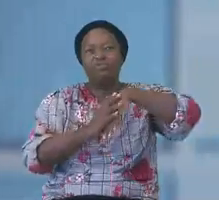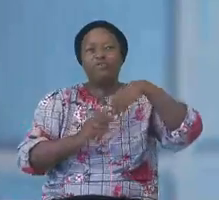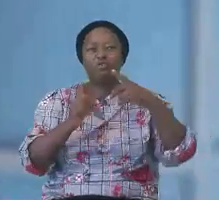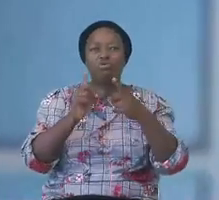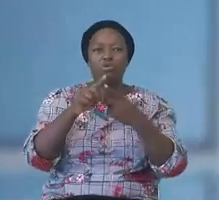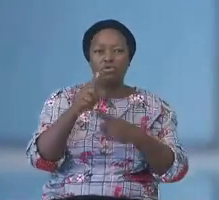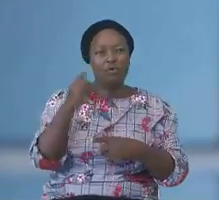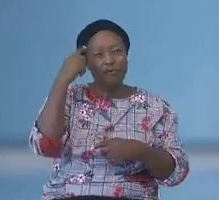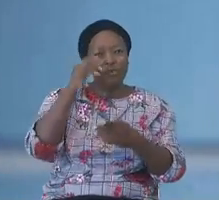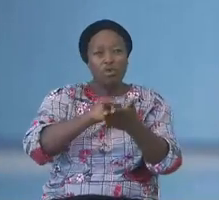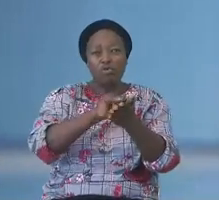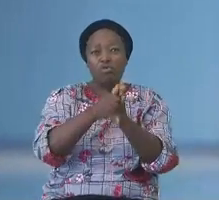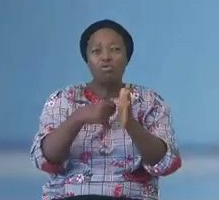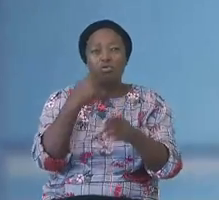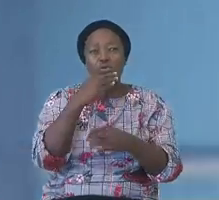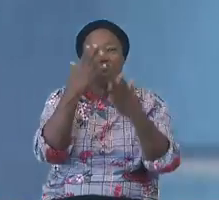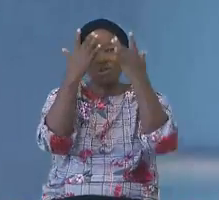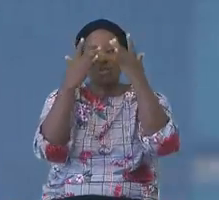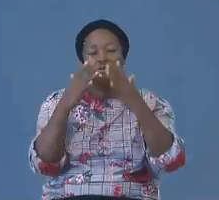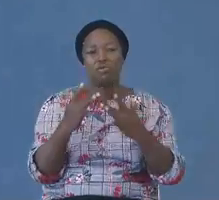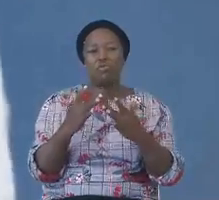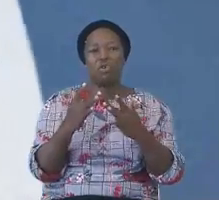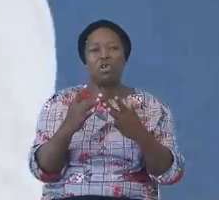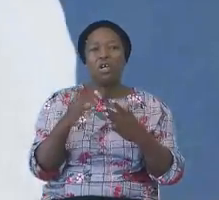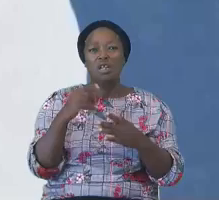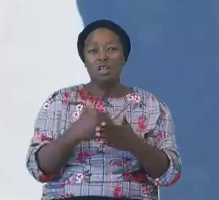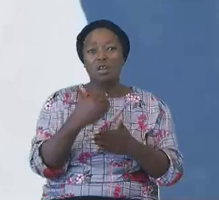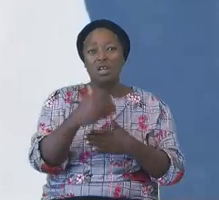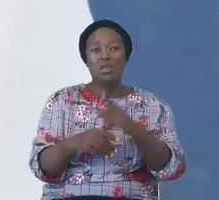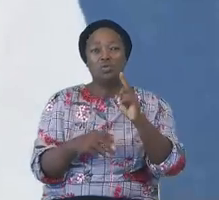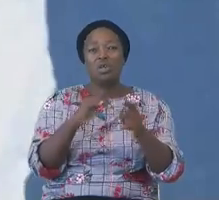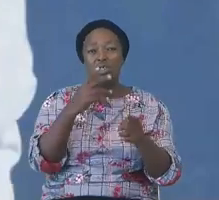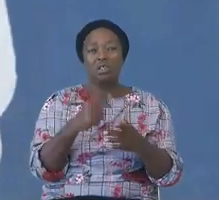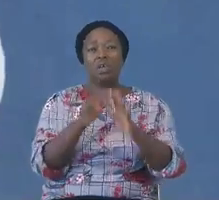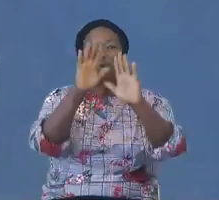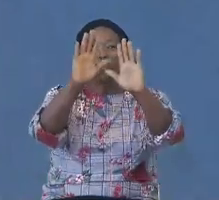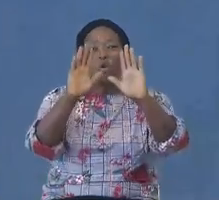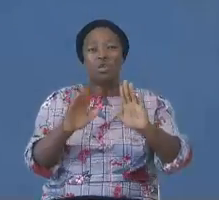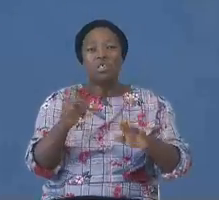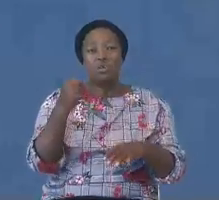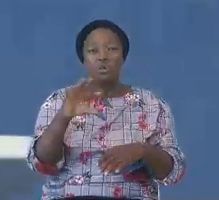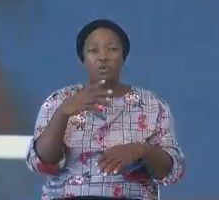Et il a apporté le réconfort. Il t'apportera le réconfort et la consolation pour ceux qui sont attristés.